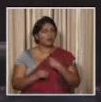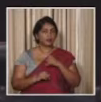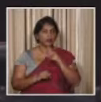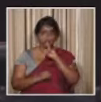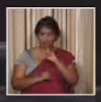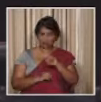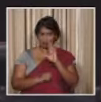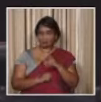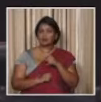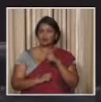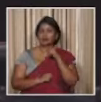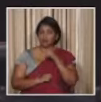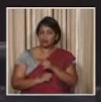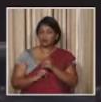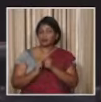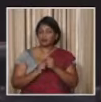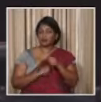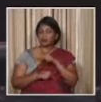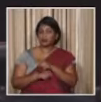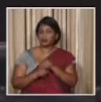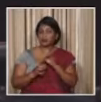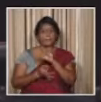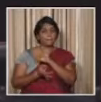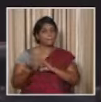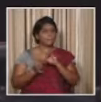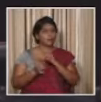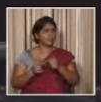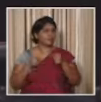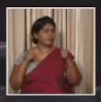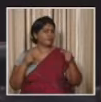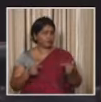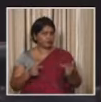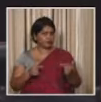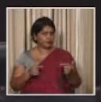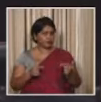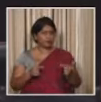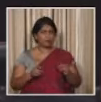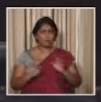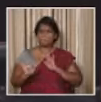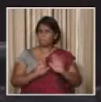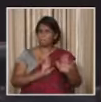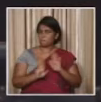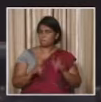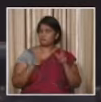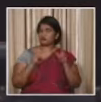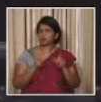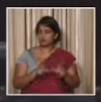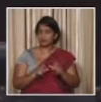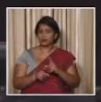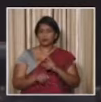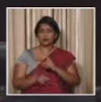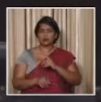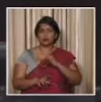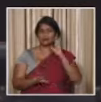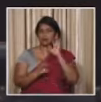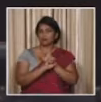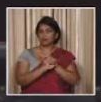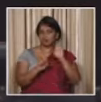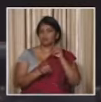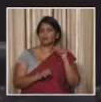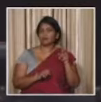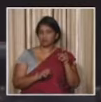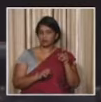කියන්න තියෙන්නේ ඔවුන් කරන්න හදන මේ ප්‍රජාතන්ත්‍ර විරෝධී මර්ධනකාරී මේ කතාවක් දැන් යවන්න හදනවා